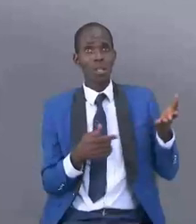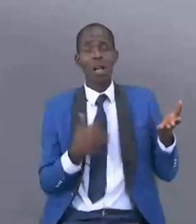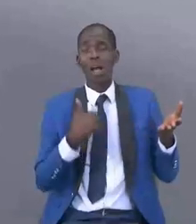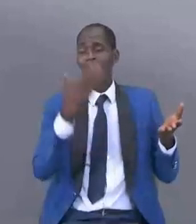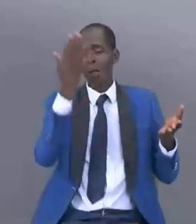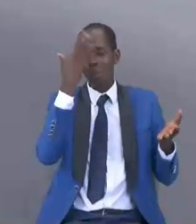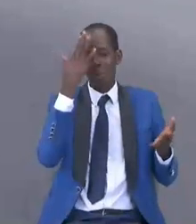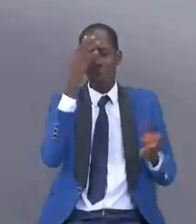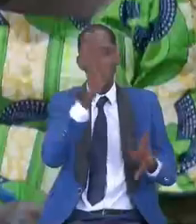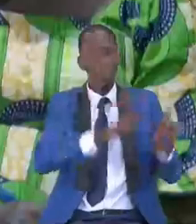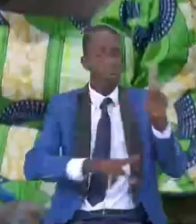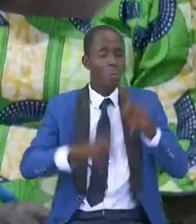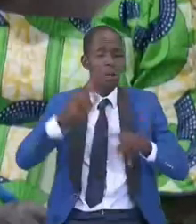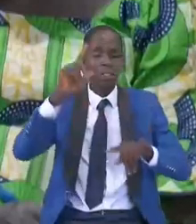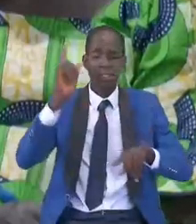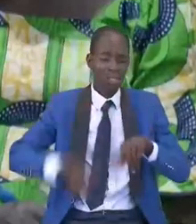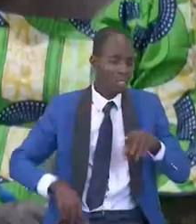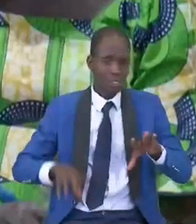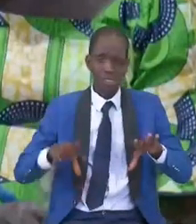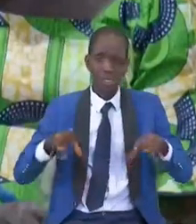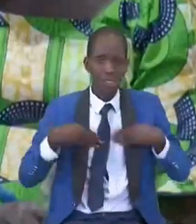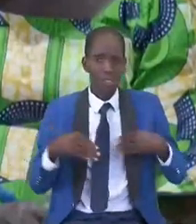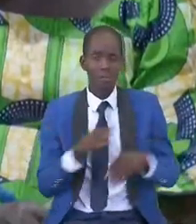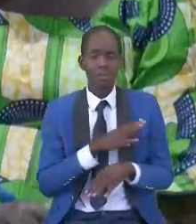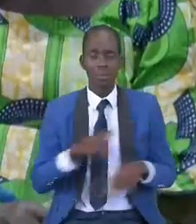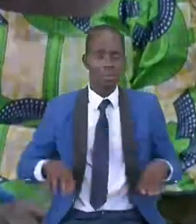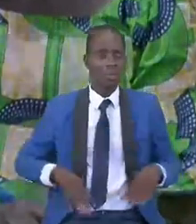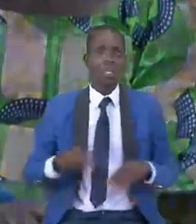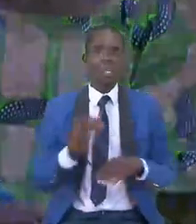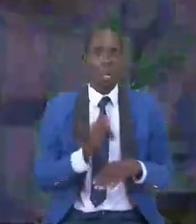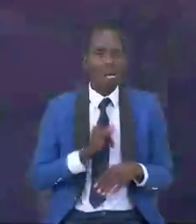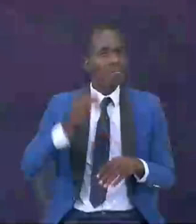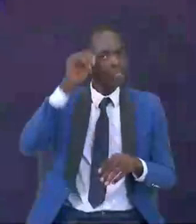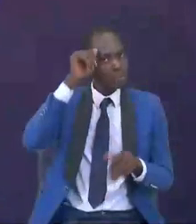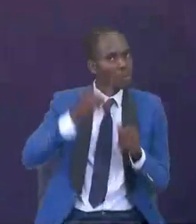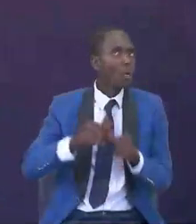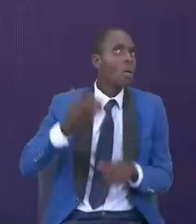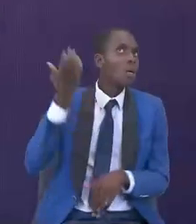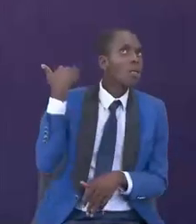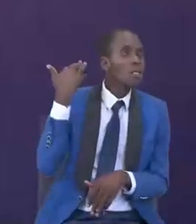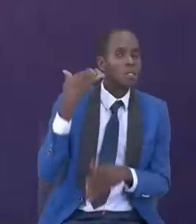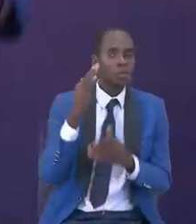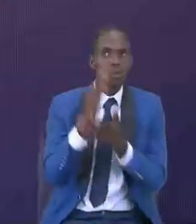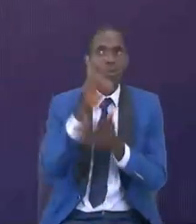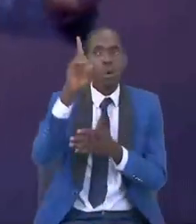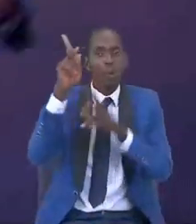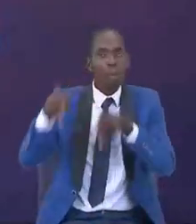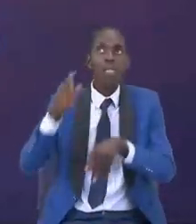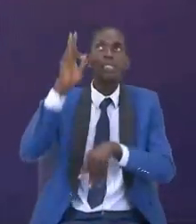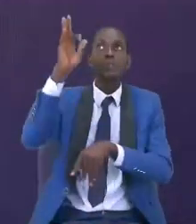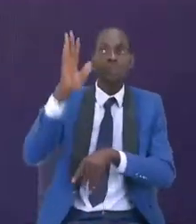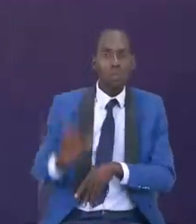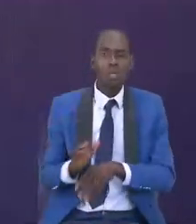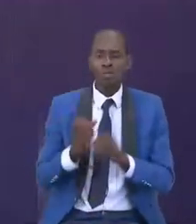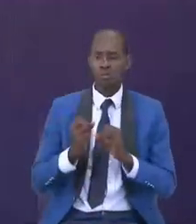vont pas écouter. Je sais qu'ils ne vont pas écouter. Alors nous pouvons retourner dans l'histoire. Tel est allé là-bas. Il est revenu les mains vides. Rien ne